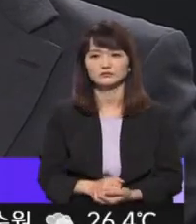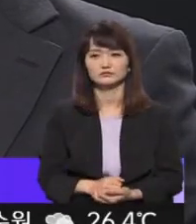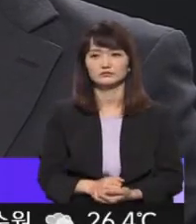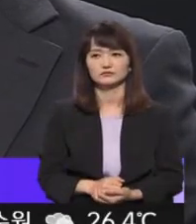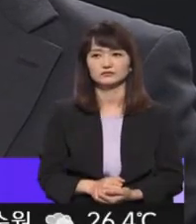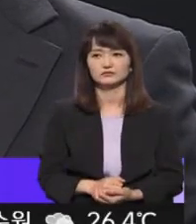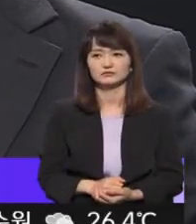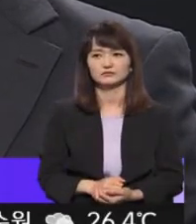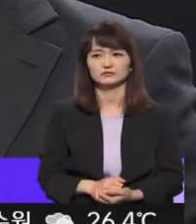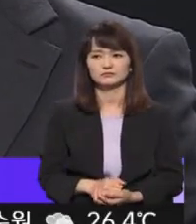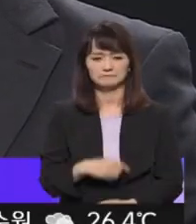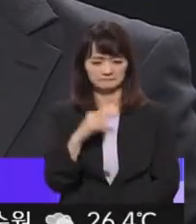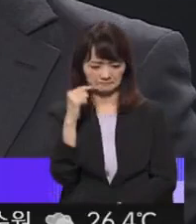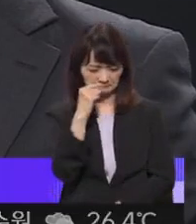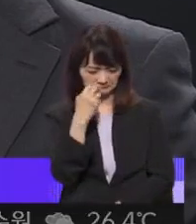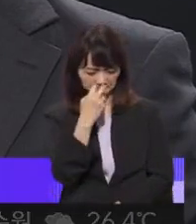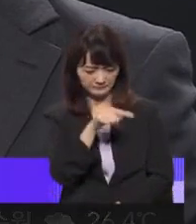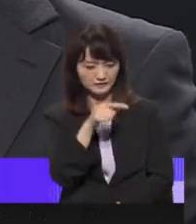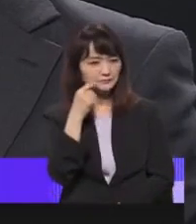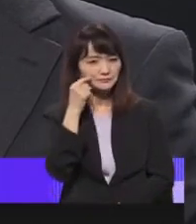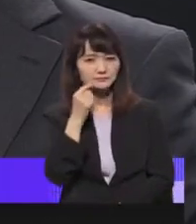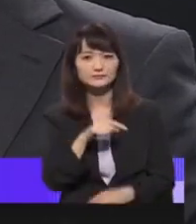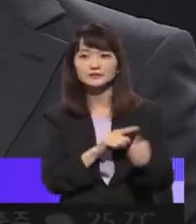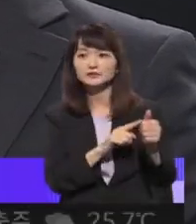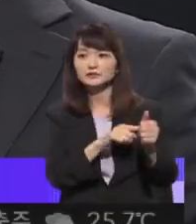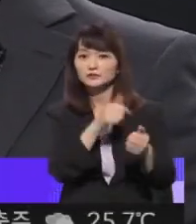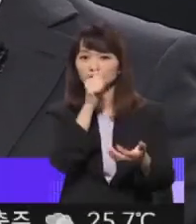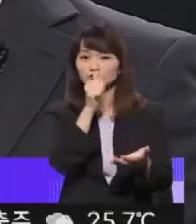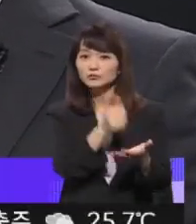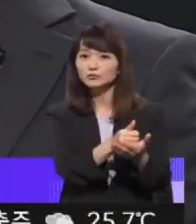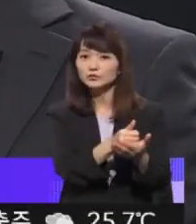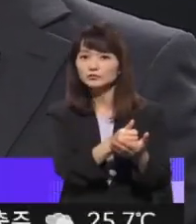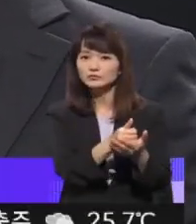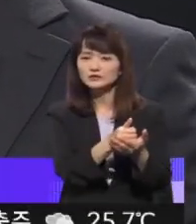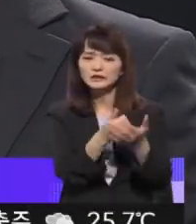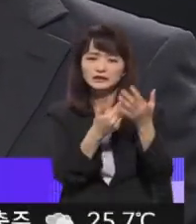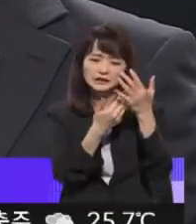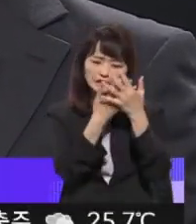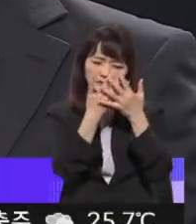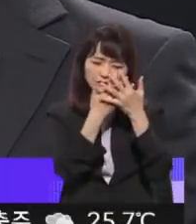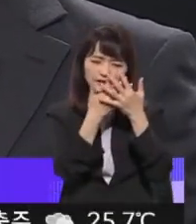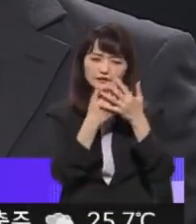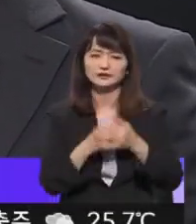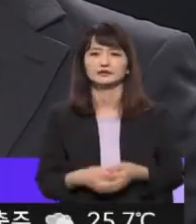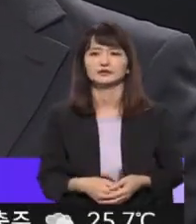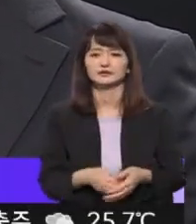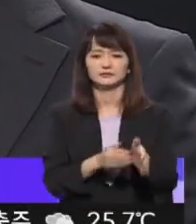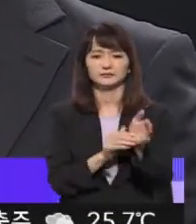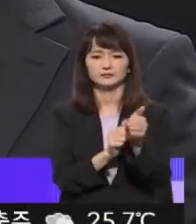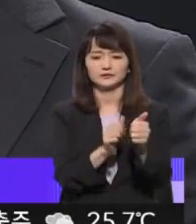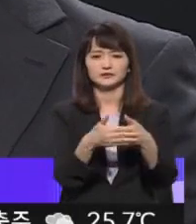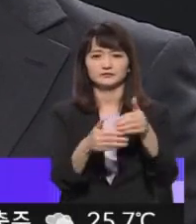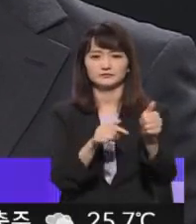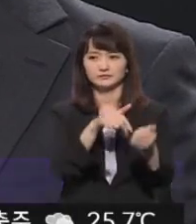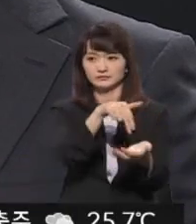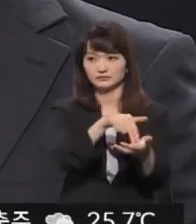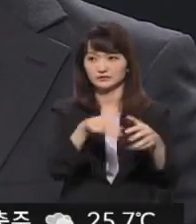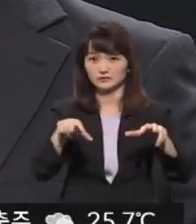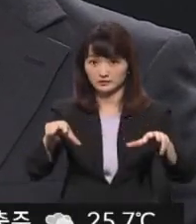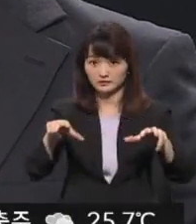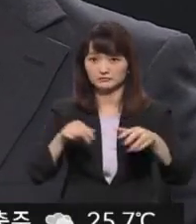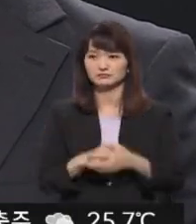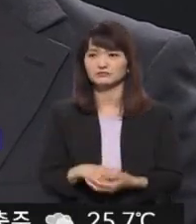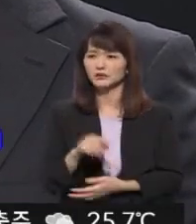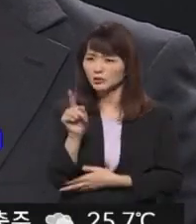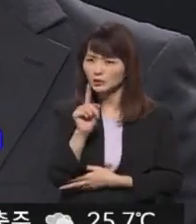엄격한 뭐 이런 건 할 수는 없는 상황이고이 사람이 지금 당장 어떤 범죄 혐의가 명확한 것은 아니기 때문에 뭐 김대기 실장 입장에서는 우리가 현재 현재